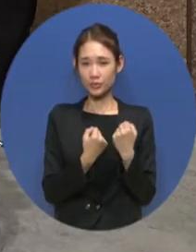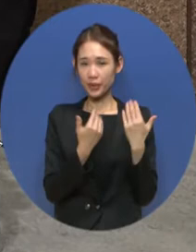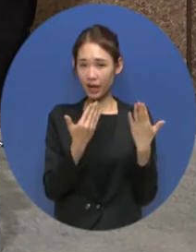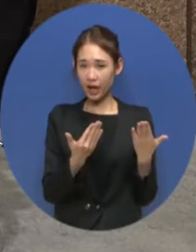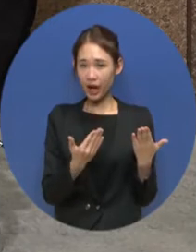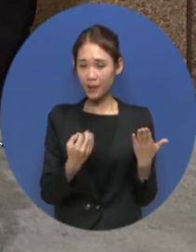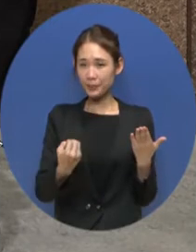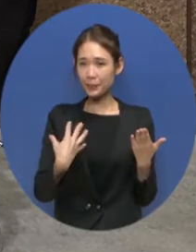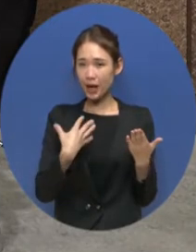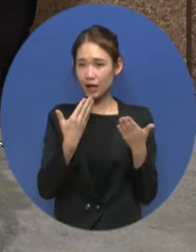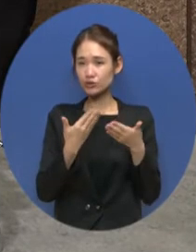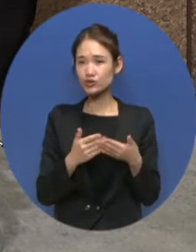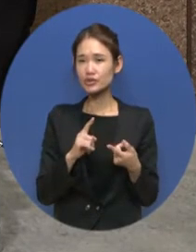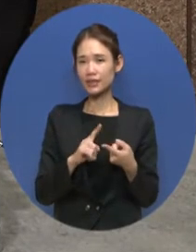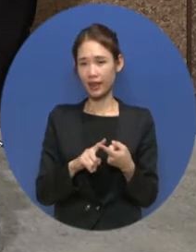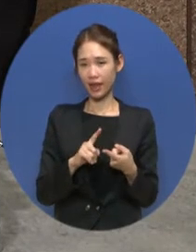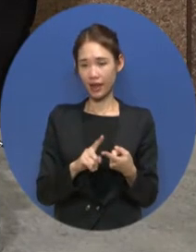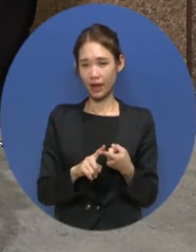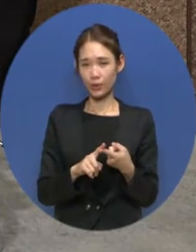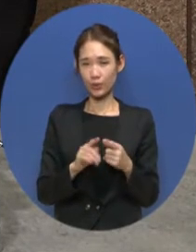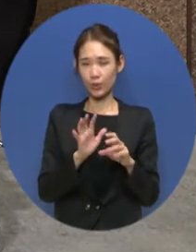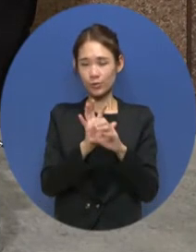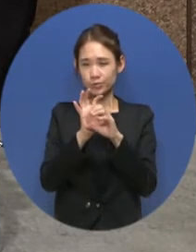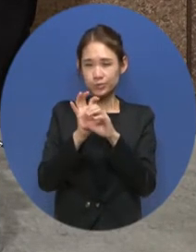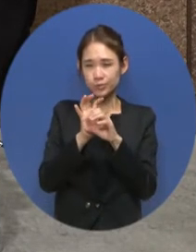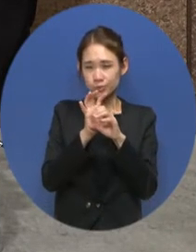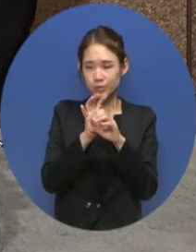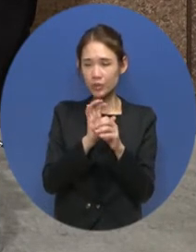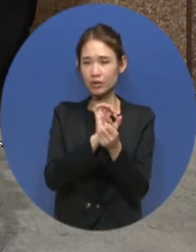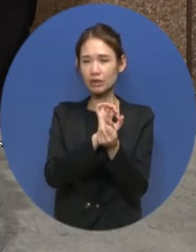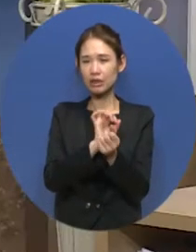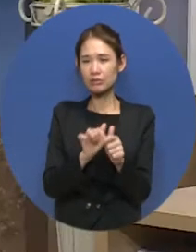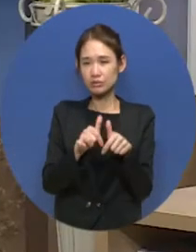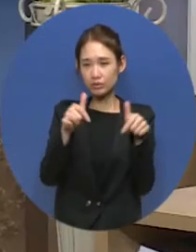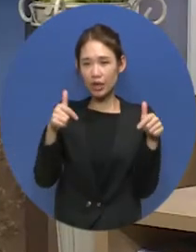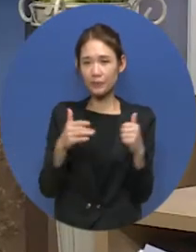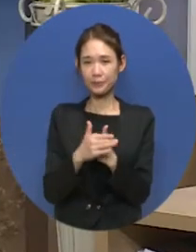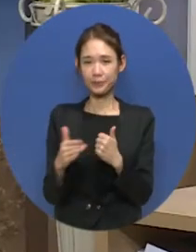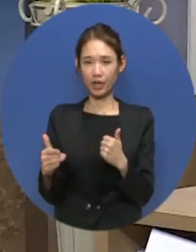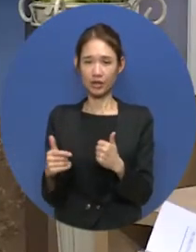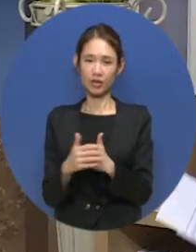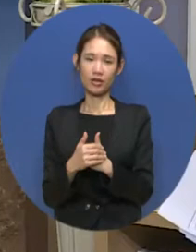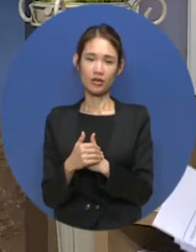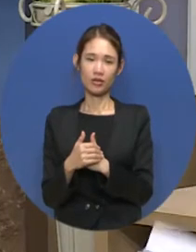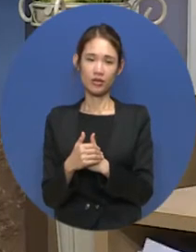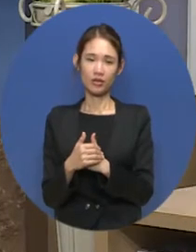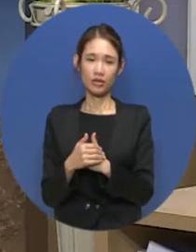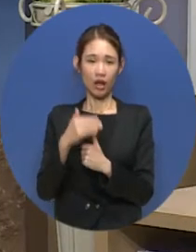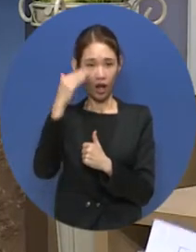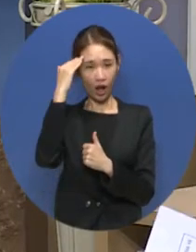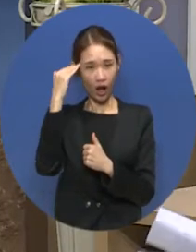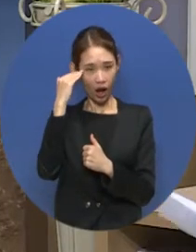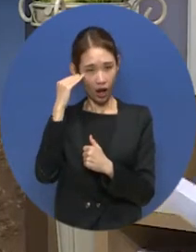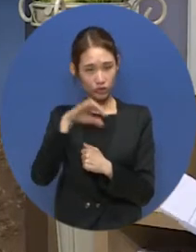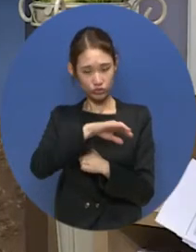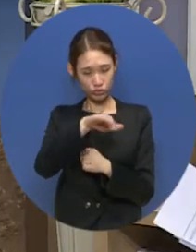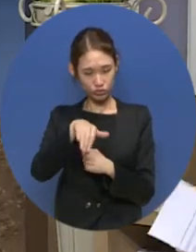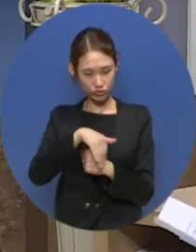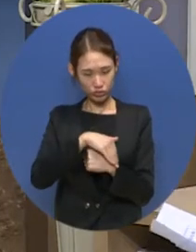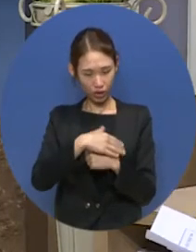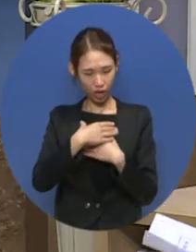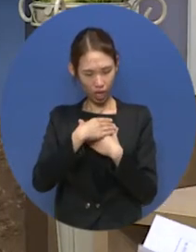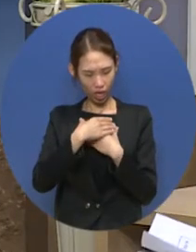언급해 주셨다시피 요즘 이제 또 코로나19가 확산이 돼서 이 우리나라는 뭐 점차 안정되고